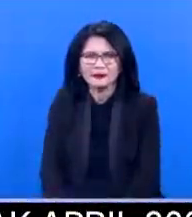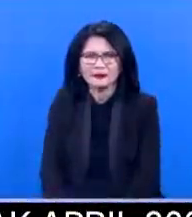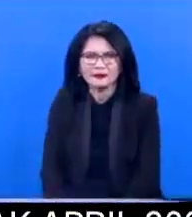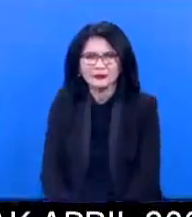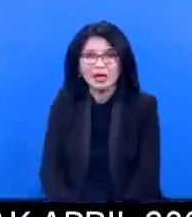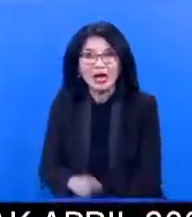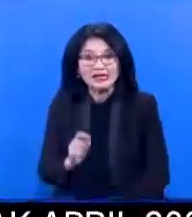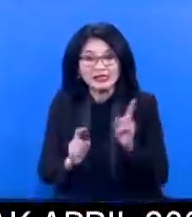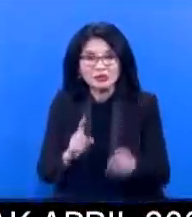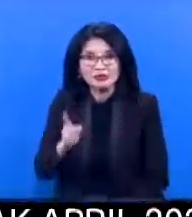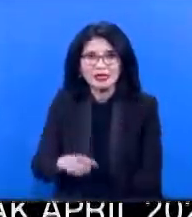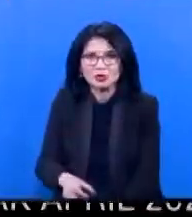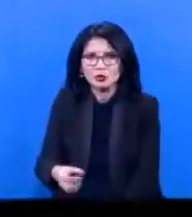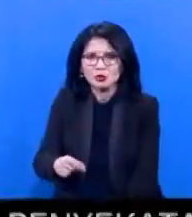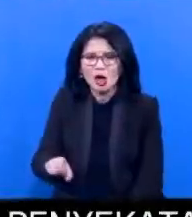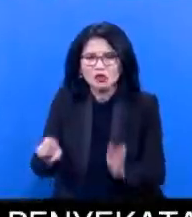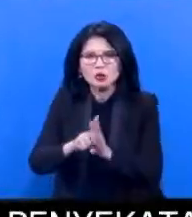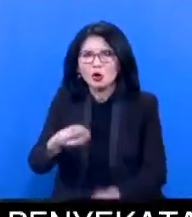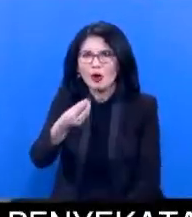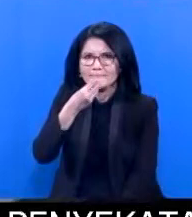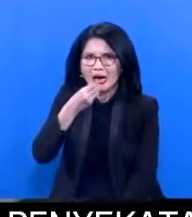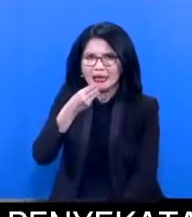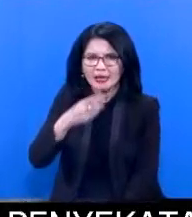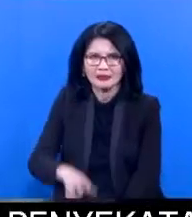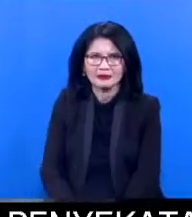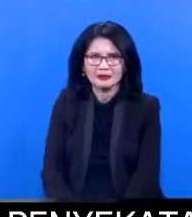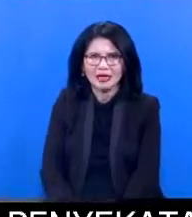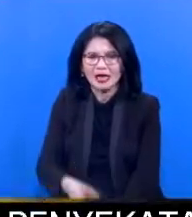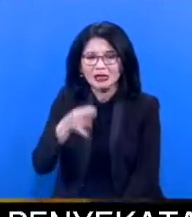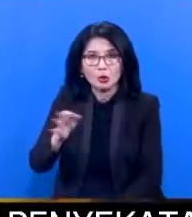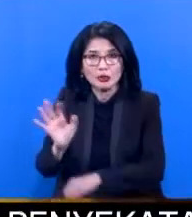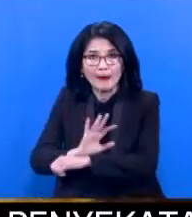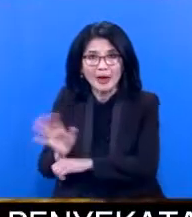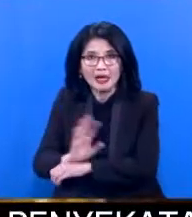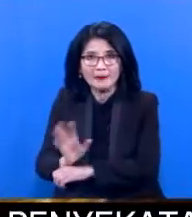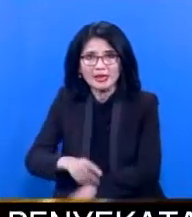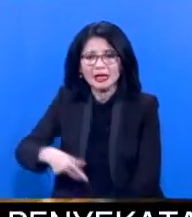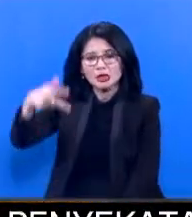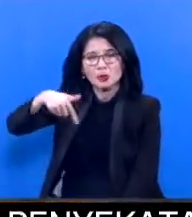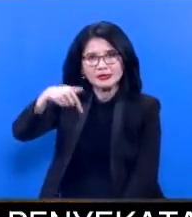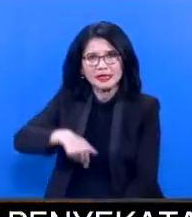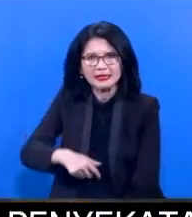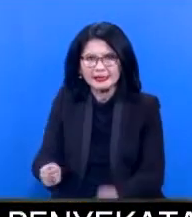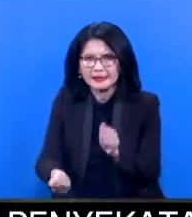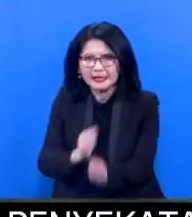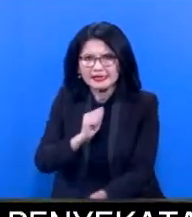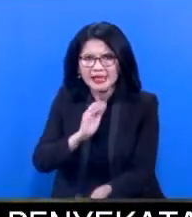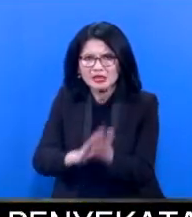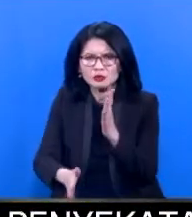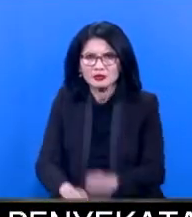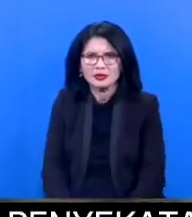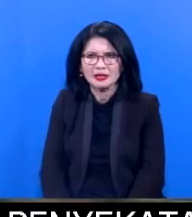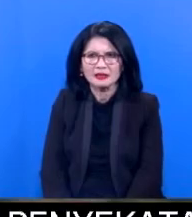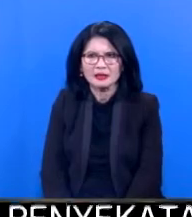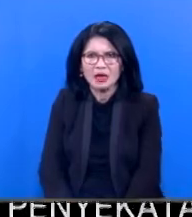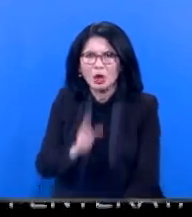Ya, satu persatu sampel makanan yang dijual para pedagang di Pasar Lakesi, Kota Parepare, Sulawesi Selatan diuji langsung oleh petugas. Uji lab